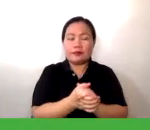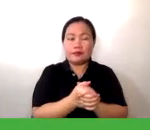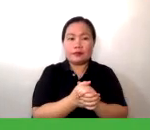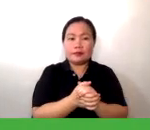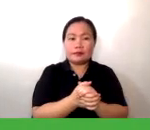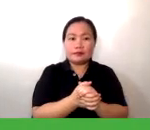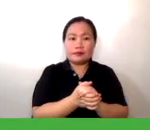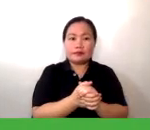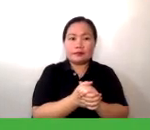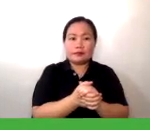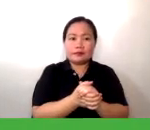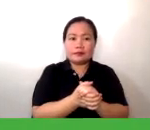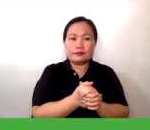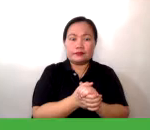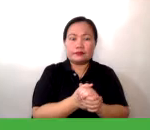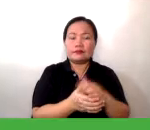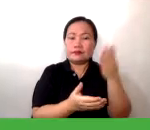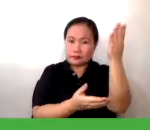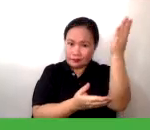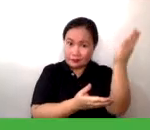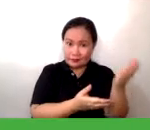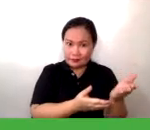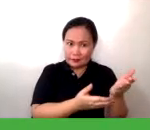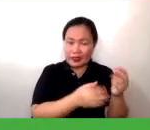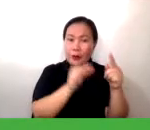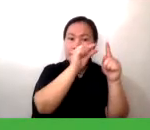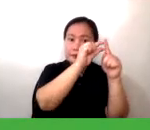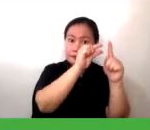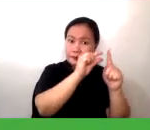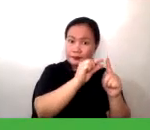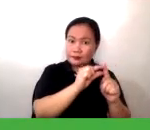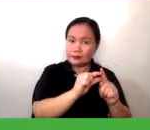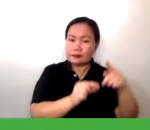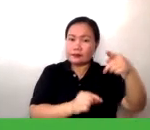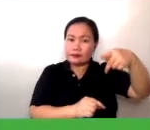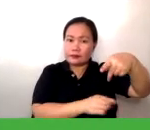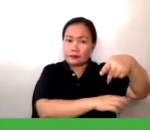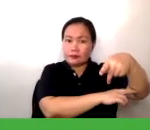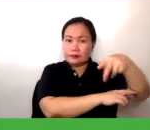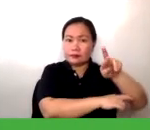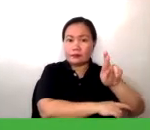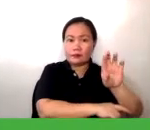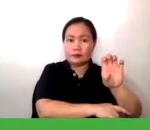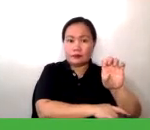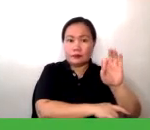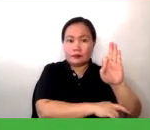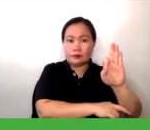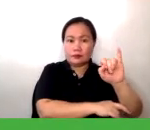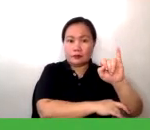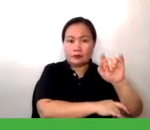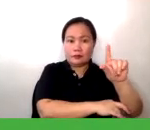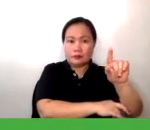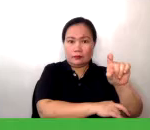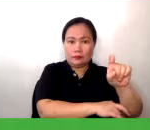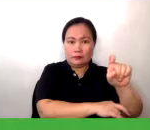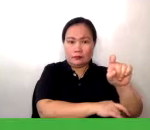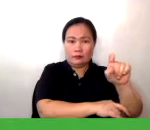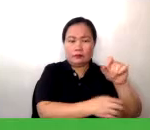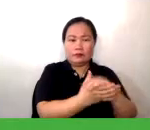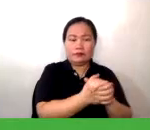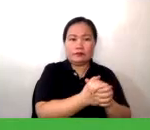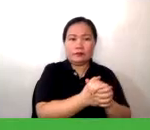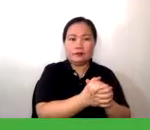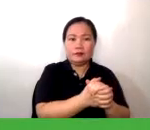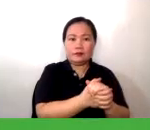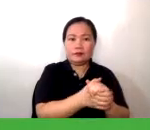pag nagko-convert tayo. Ito yung kilo, hekto, deka, meter. So, let's say for example, meter ang base unit natin.